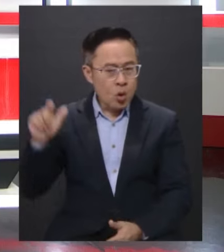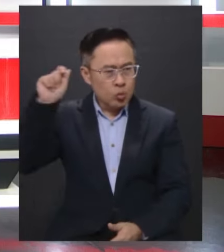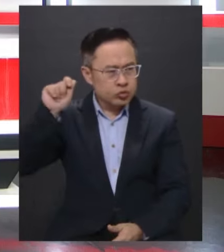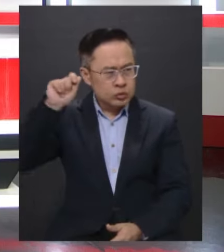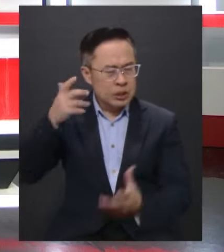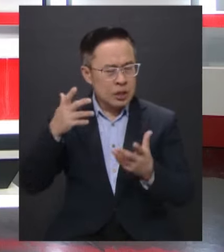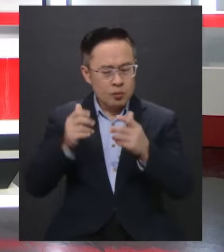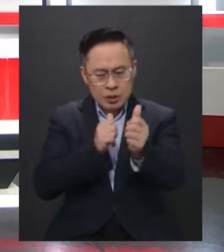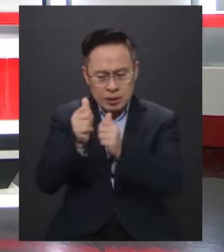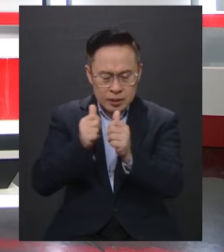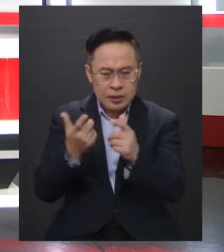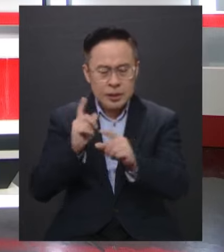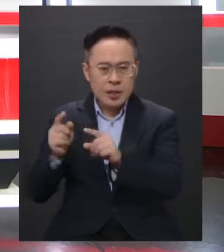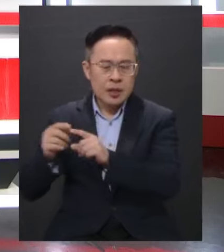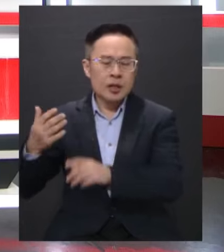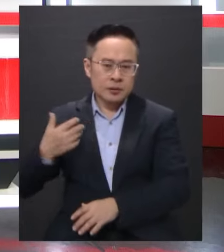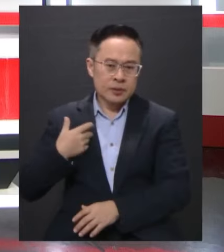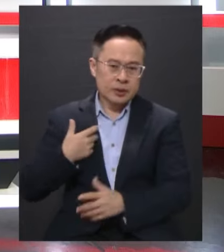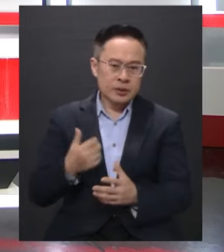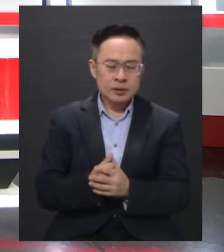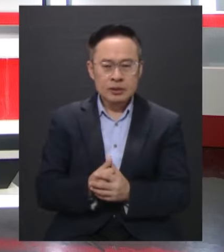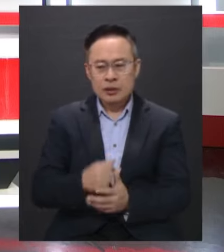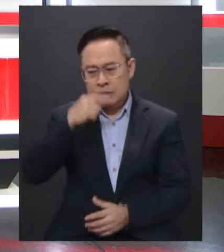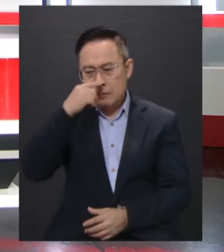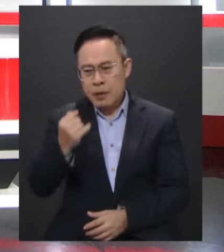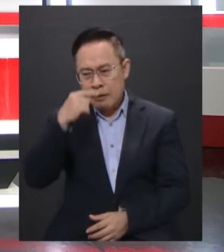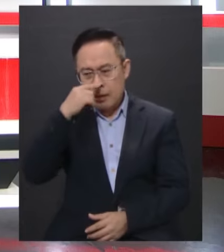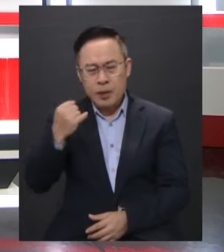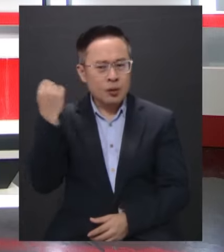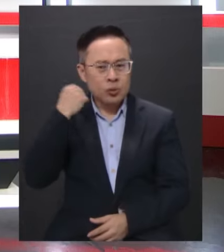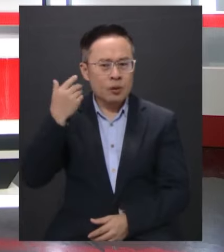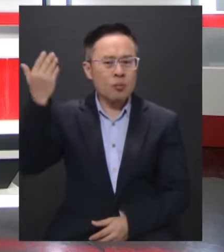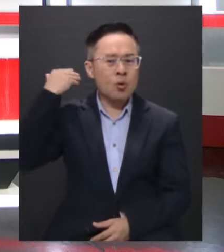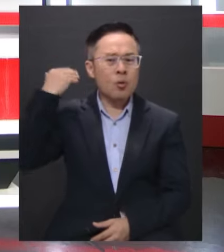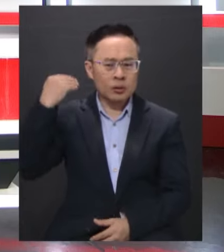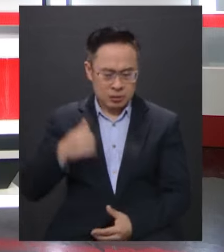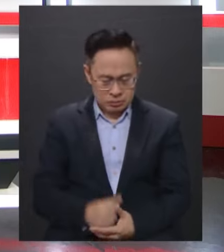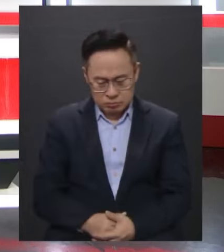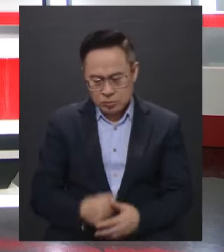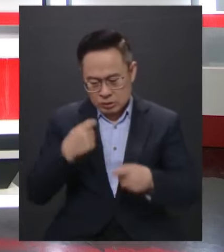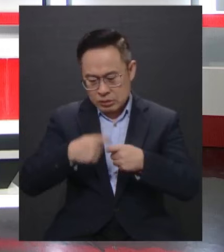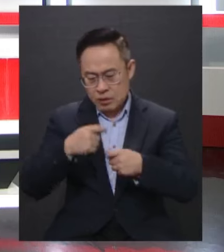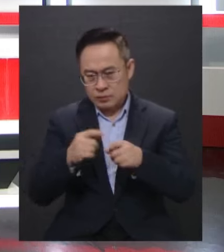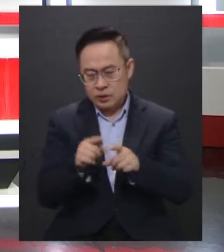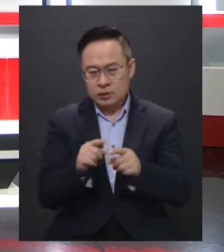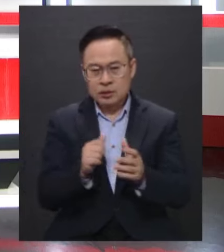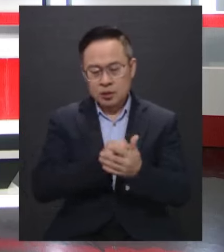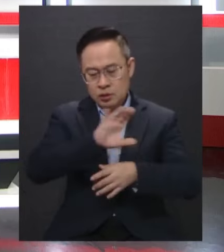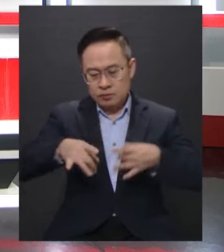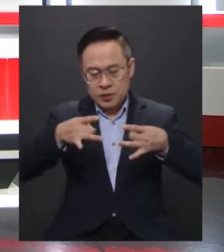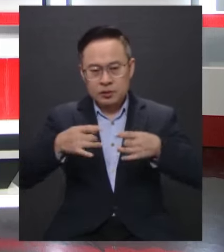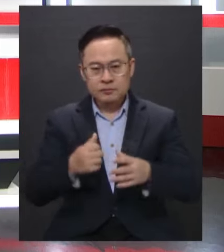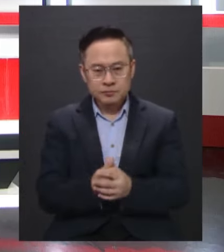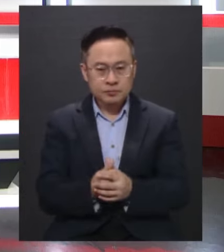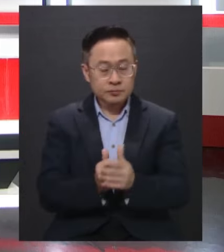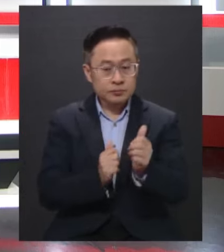เนี่ยจริงๆก็ถือว่าเป็นไม่ค่อยถูกฉลองกันสักเท่าไหร่ ไม่ใช่งานง่ายของทั้งสุดไทยว่าละกันละกันนะคะเพราะว่าเอาจริงๆเราเข้ามาแข่งขัน